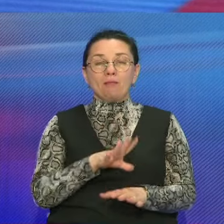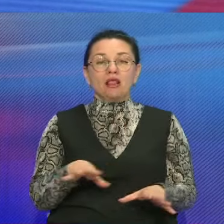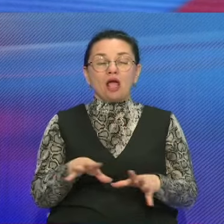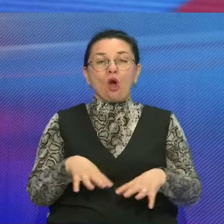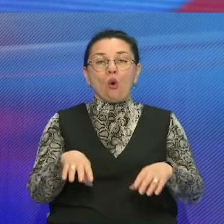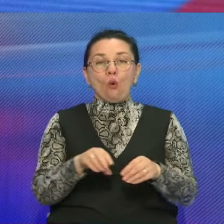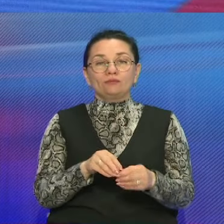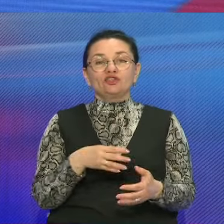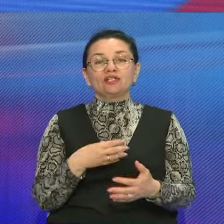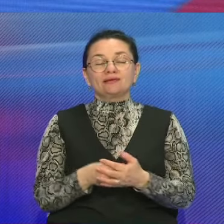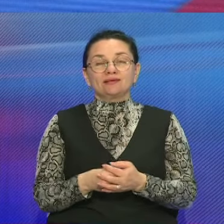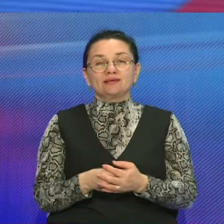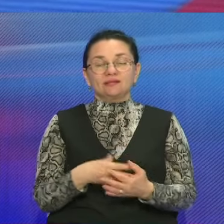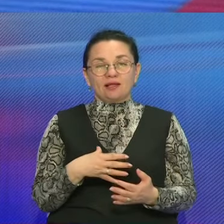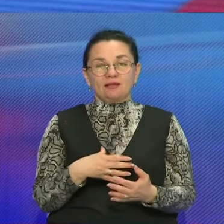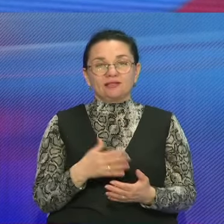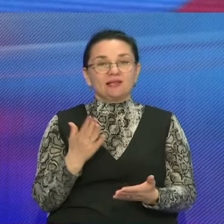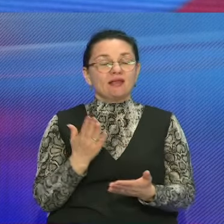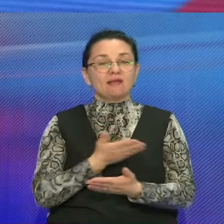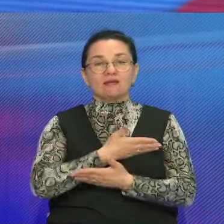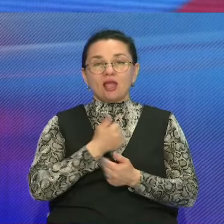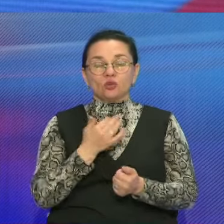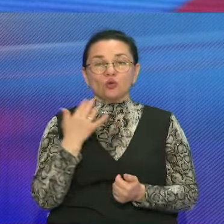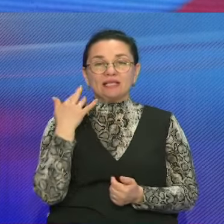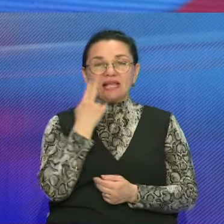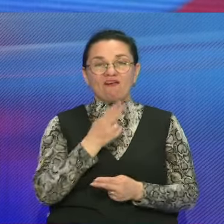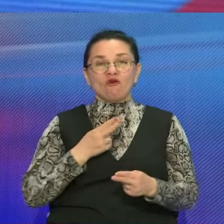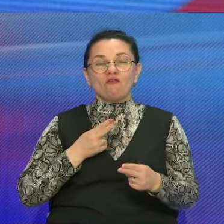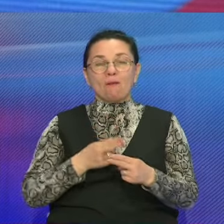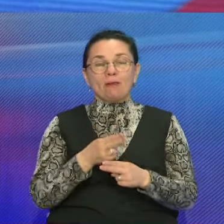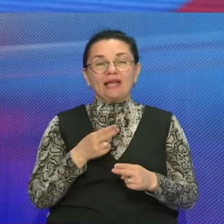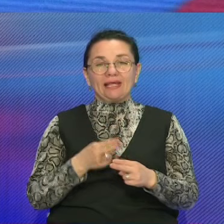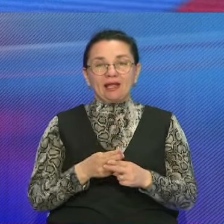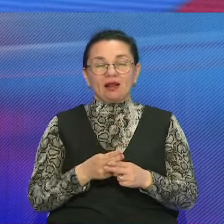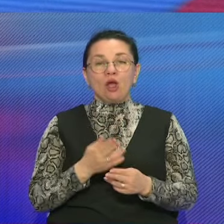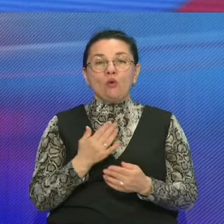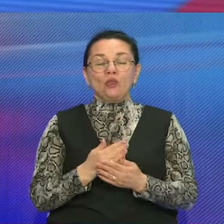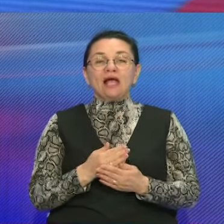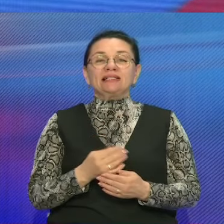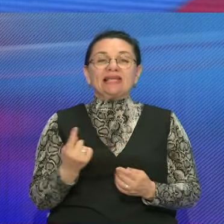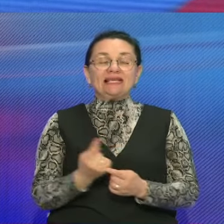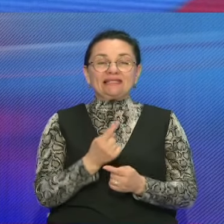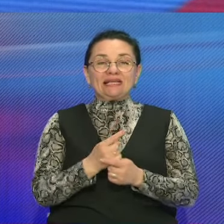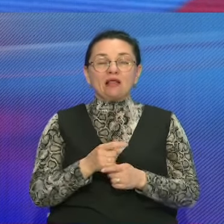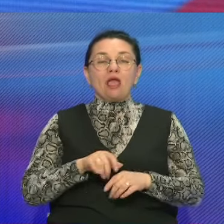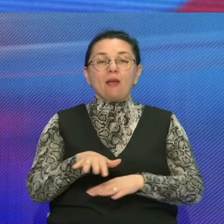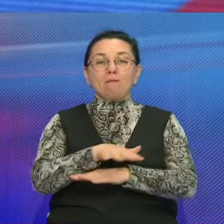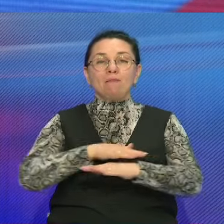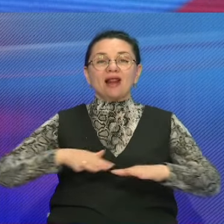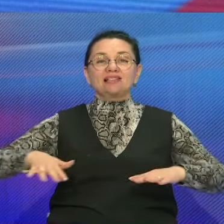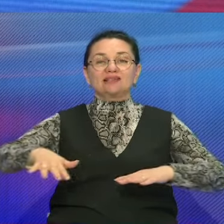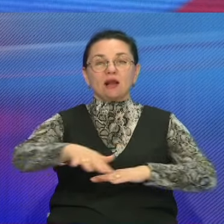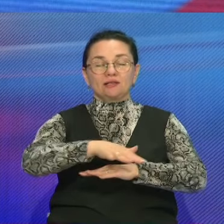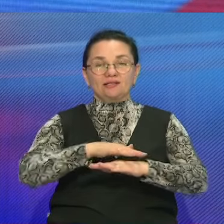общие ценности, у нас нет языкового барьера, у нас единое культурное пространство. А главное, мы